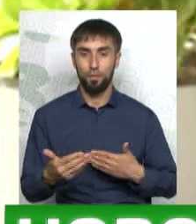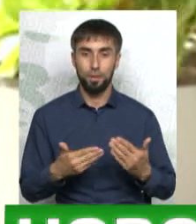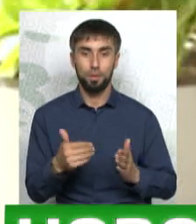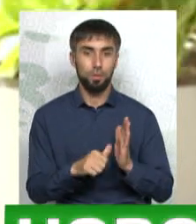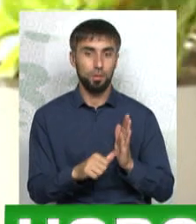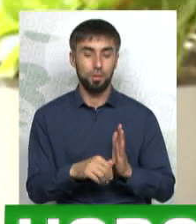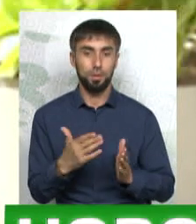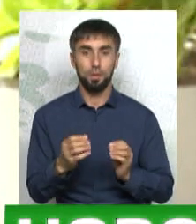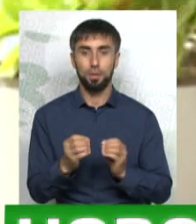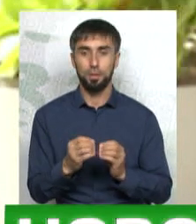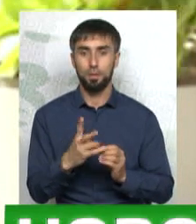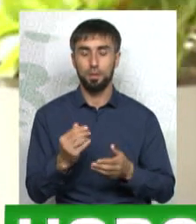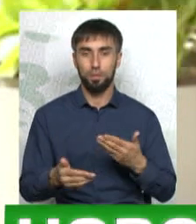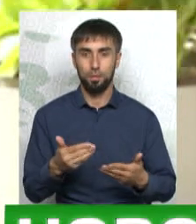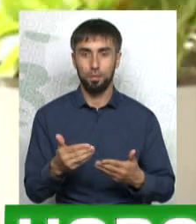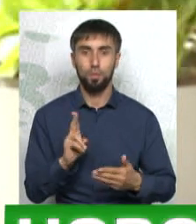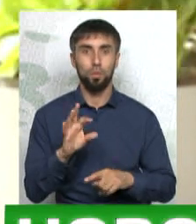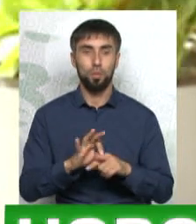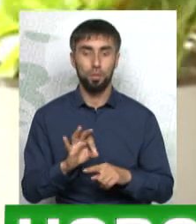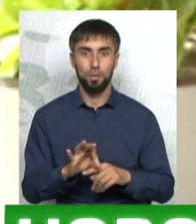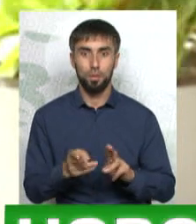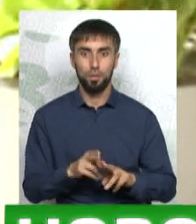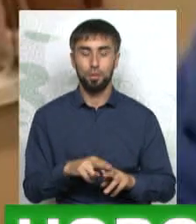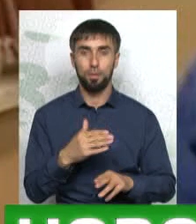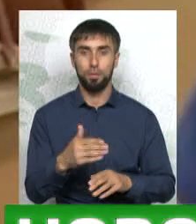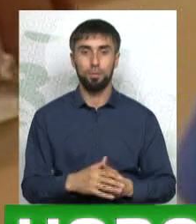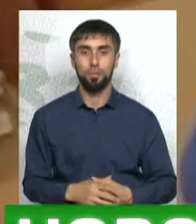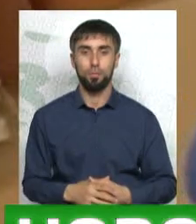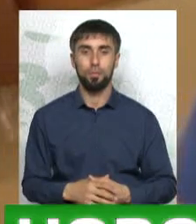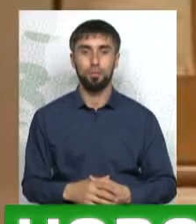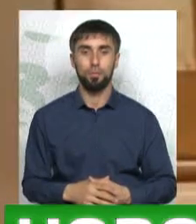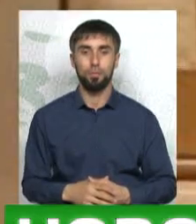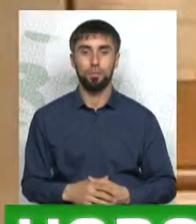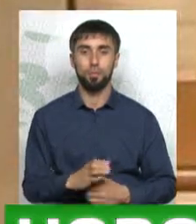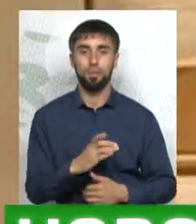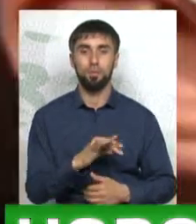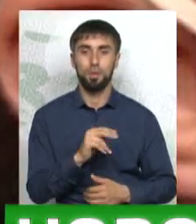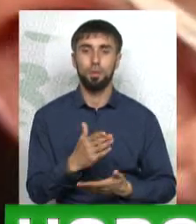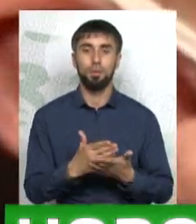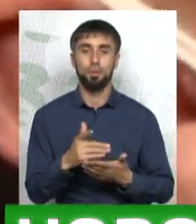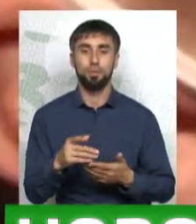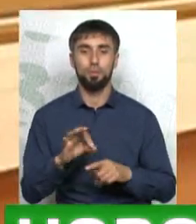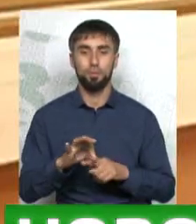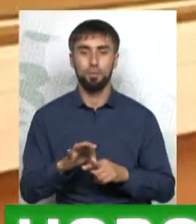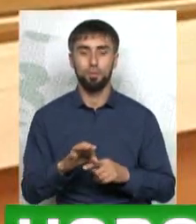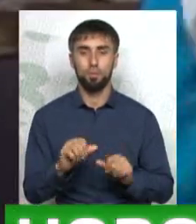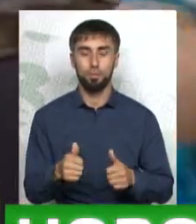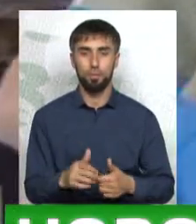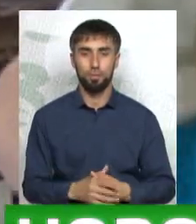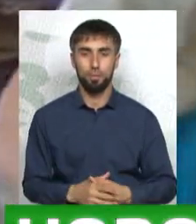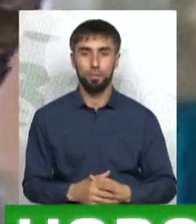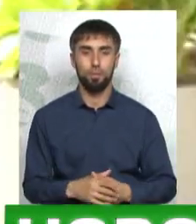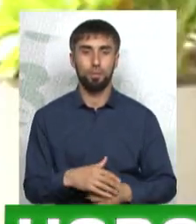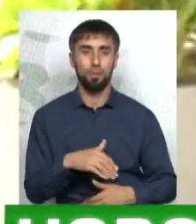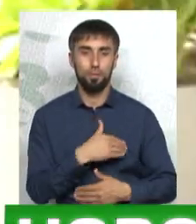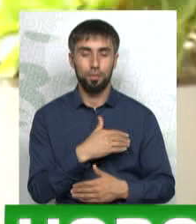и 10 невыявленных. Кто болеет вот легко, это много, кто-то болеет с клиникой, а кто-то болеет, говорят, в латентной форме.